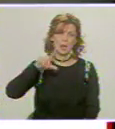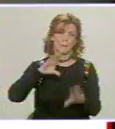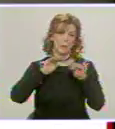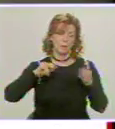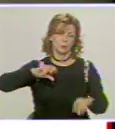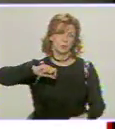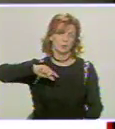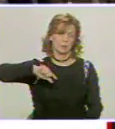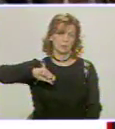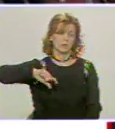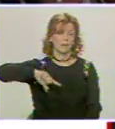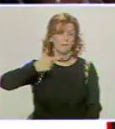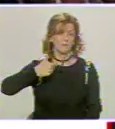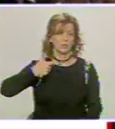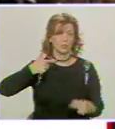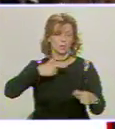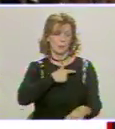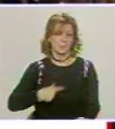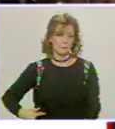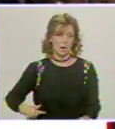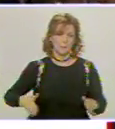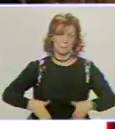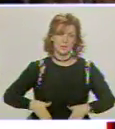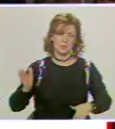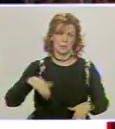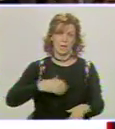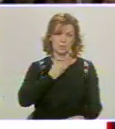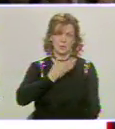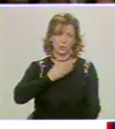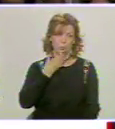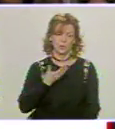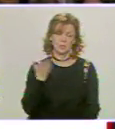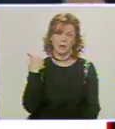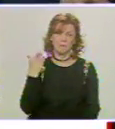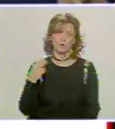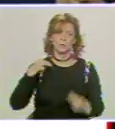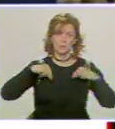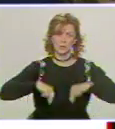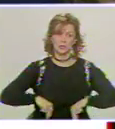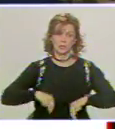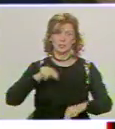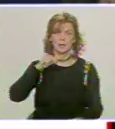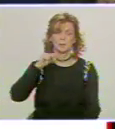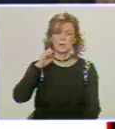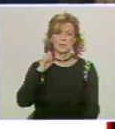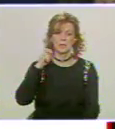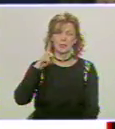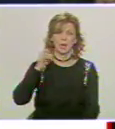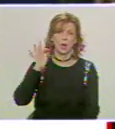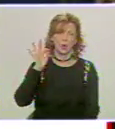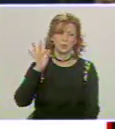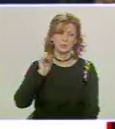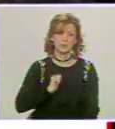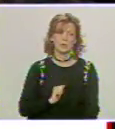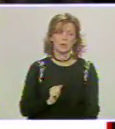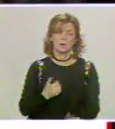președinte de Consiliu Județean. Prezent la conferința celor de la ALDE Olt a fost și președintele executiv al PSD Olt, care le-a mulțumit colegilor de